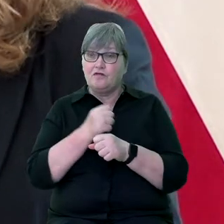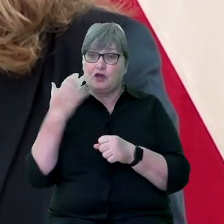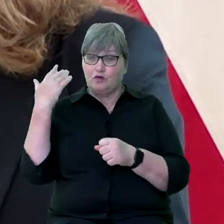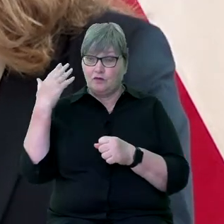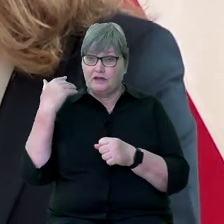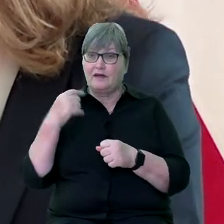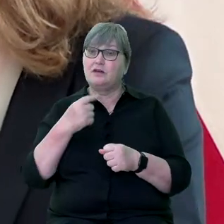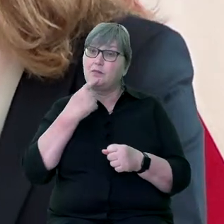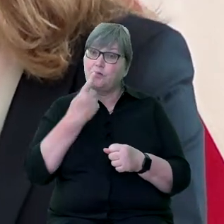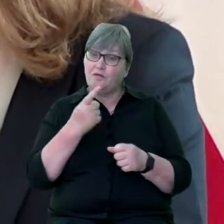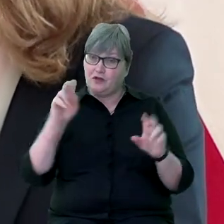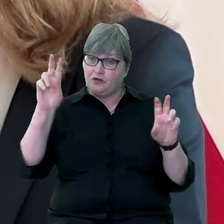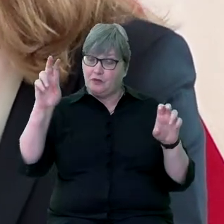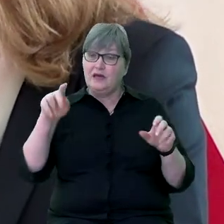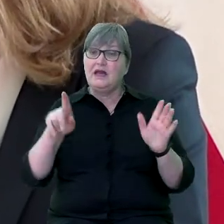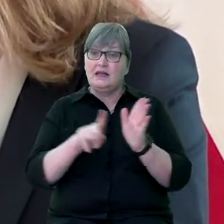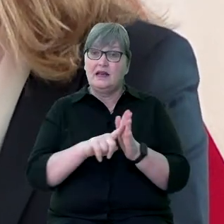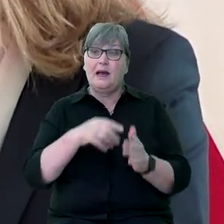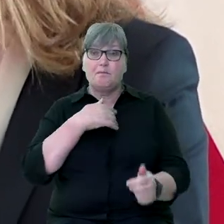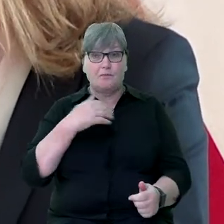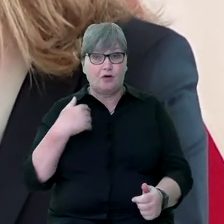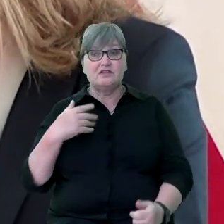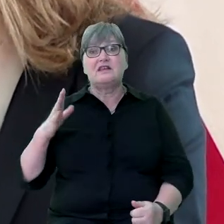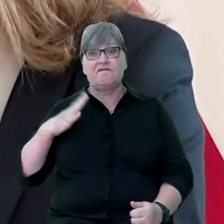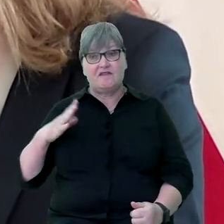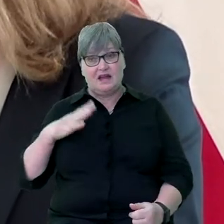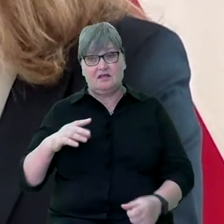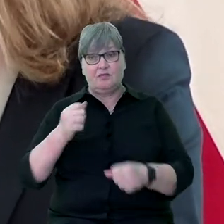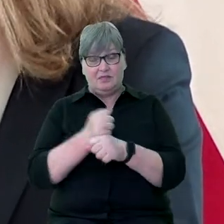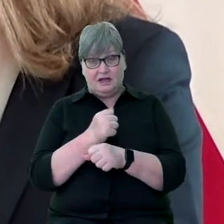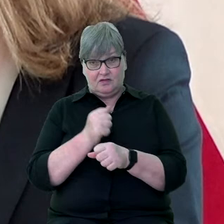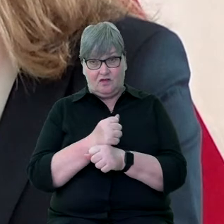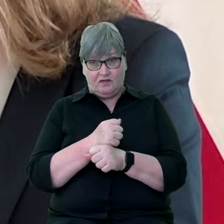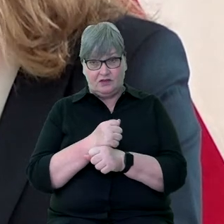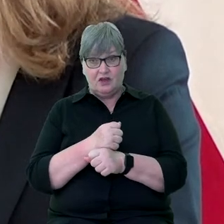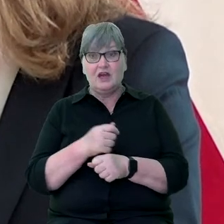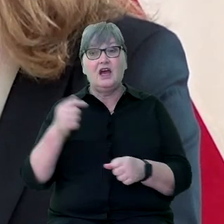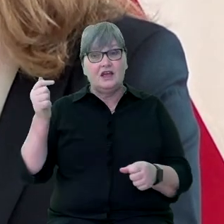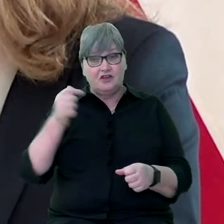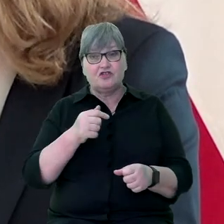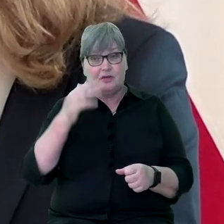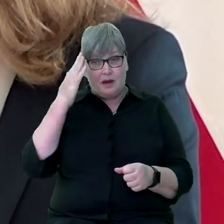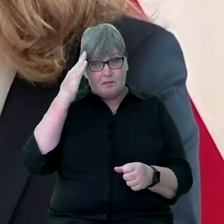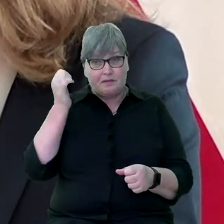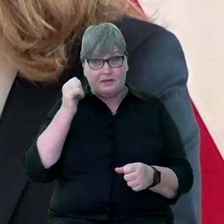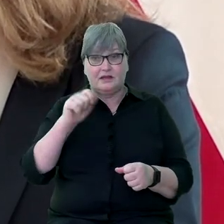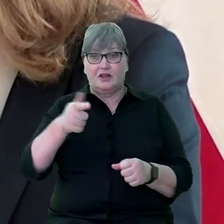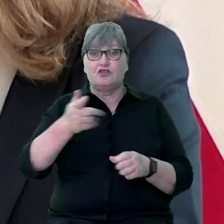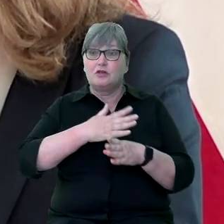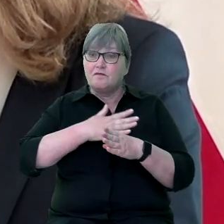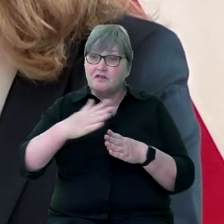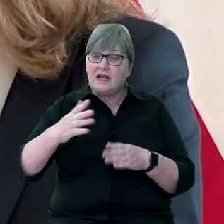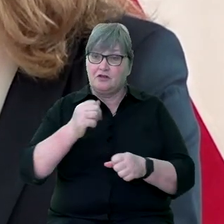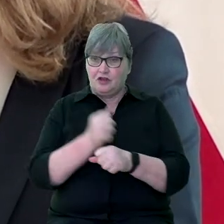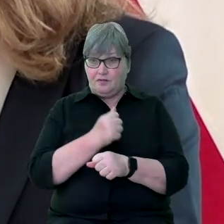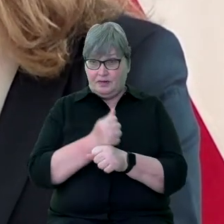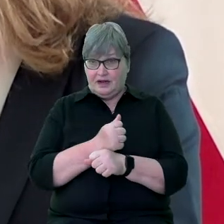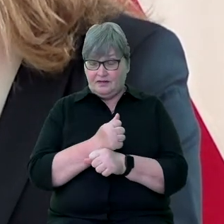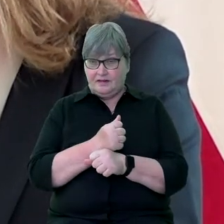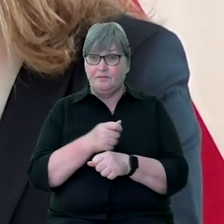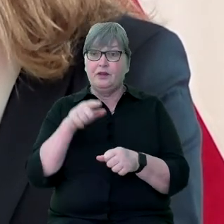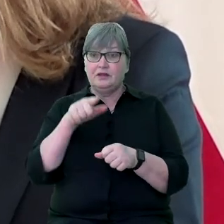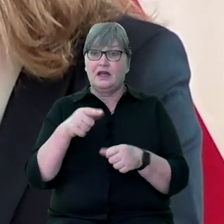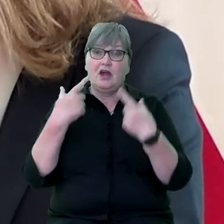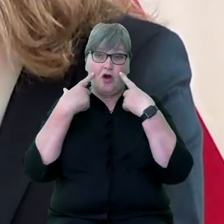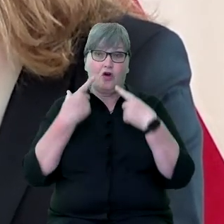warto pracować. Niech ta myśl przyświeca wszystkim, którzy na różnych szczeblach swoich karier współtworzą dzisiaj nowoczesny etos